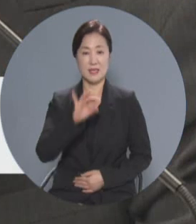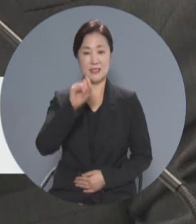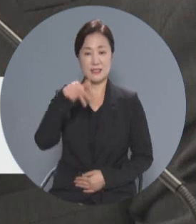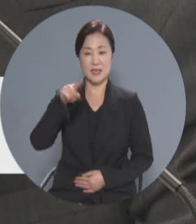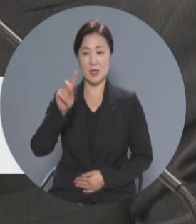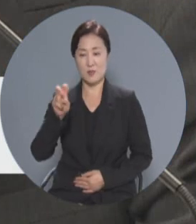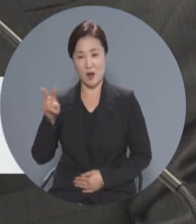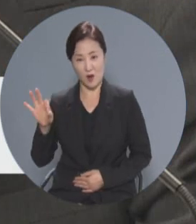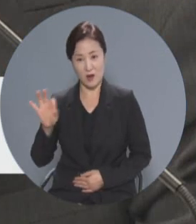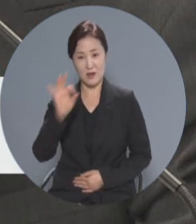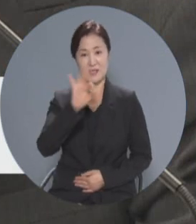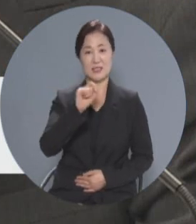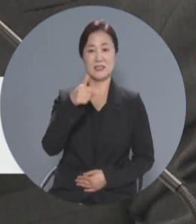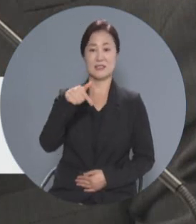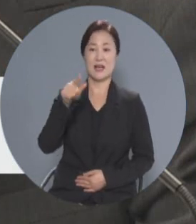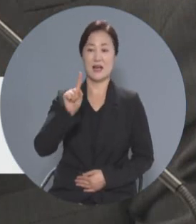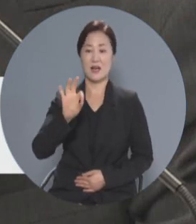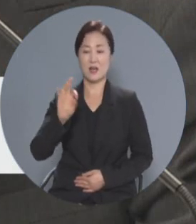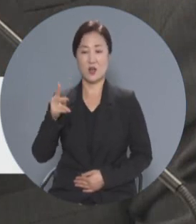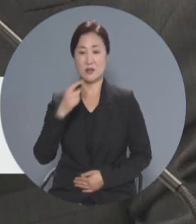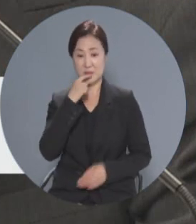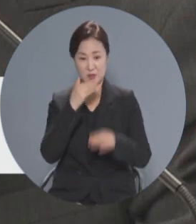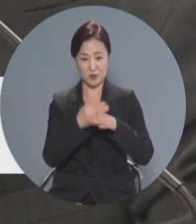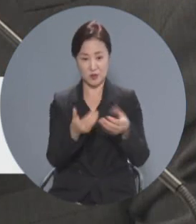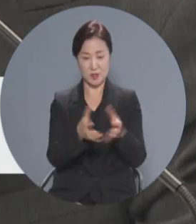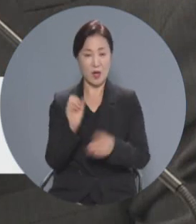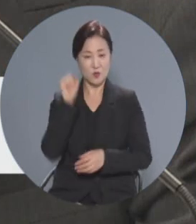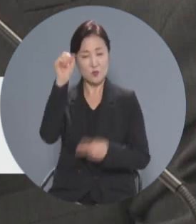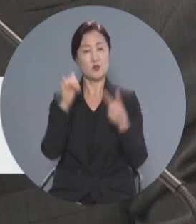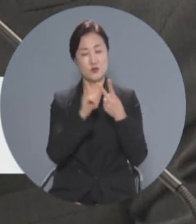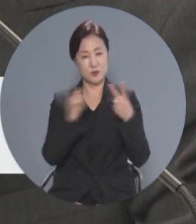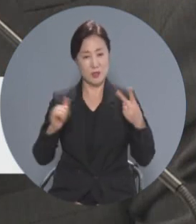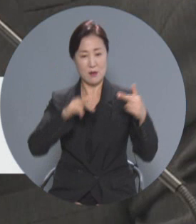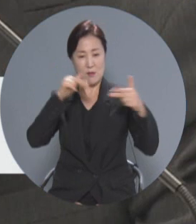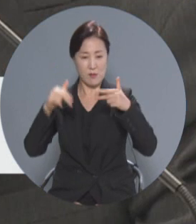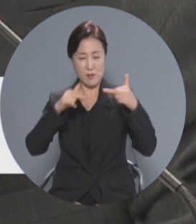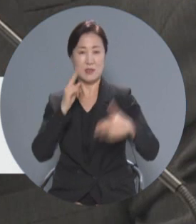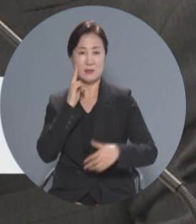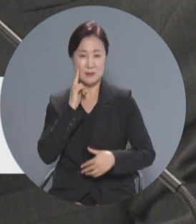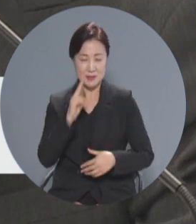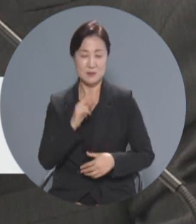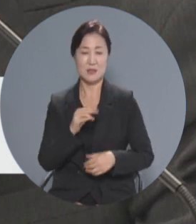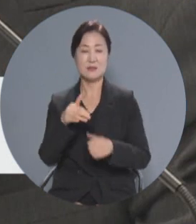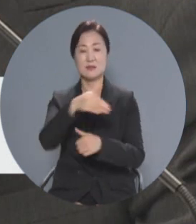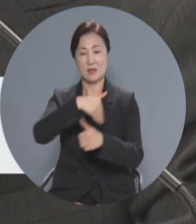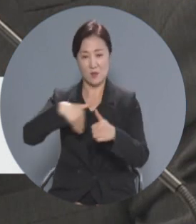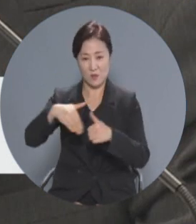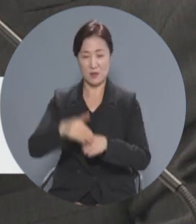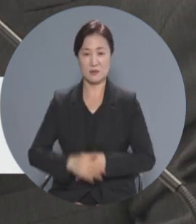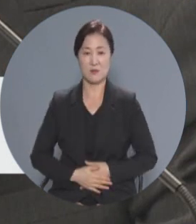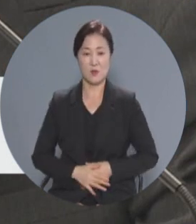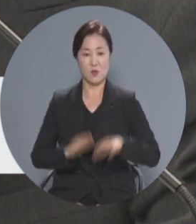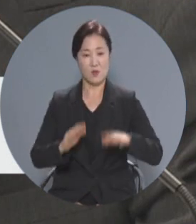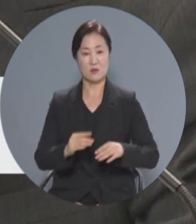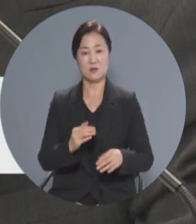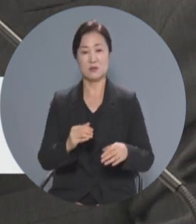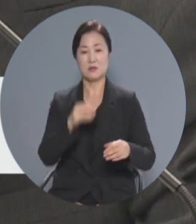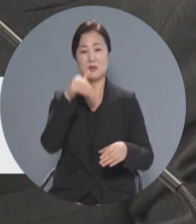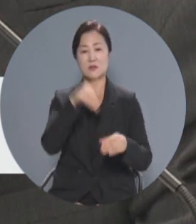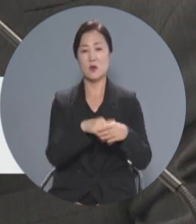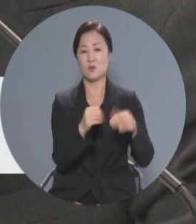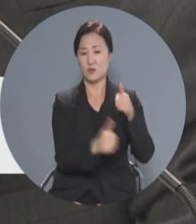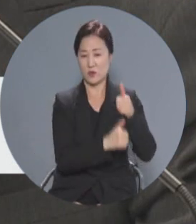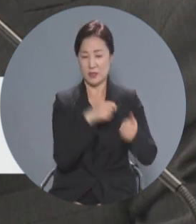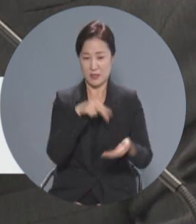이재명과 이낙연, 민주당 두 대선 주자 간의 네거티브 공방이 거칠어지고 있습니다. 민주당 선관위는 선을 넘지 말라며